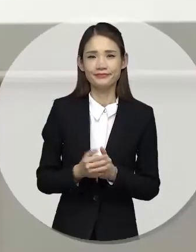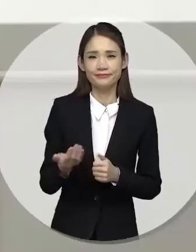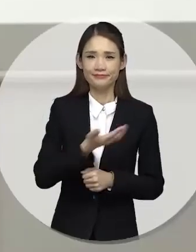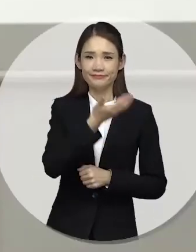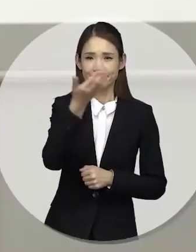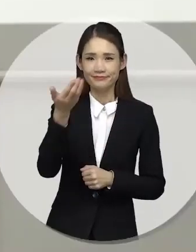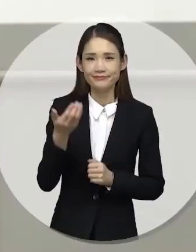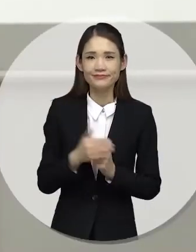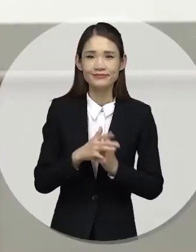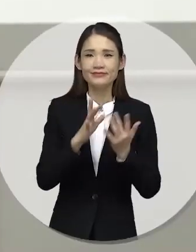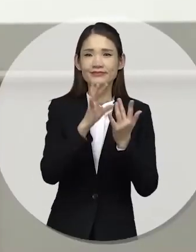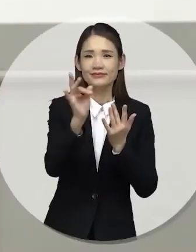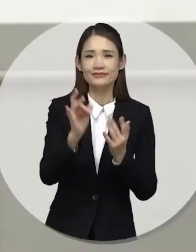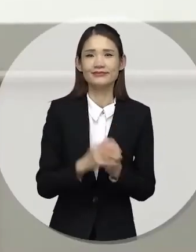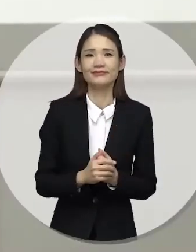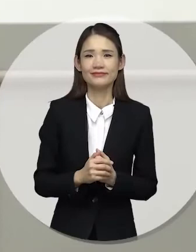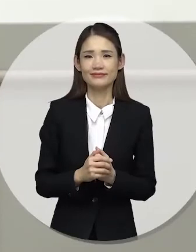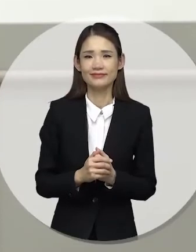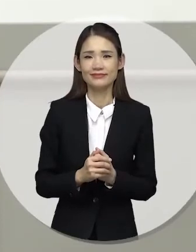자, 여러분들의 선택.